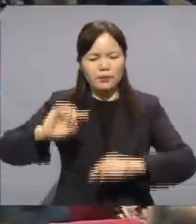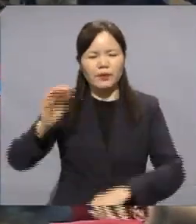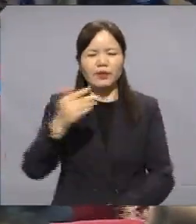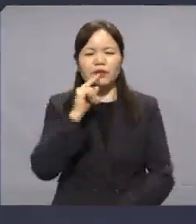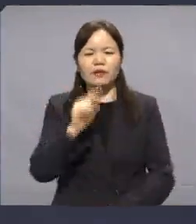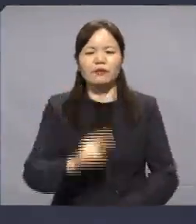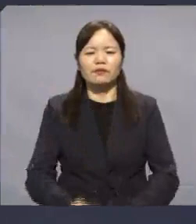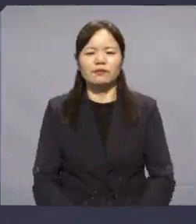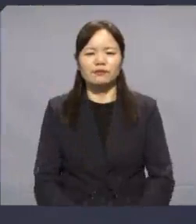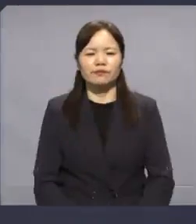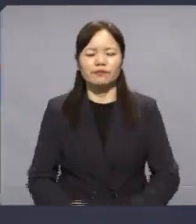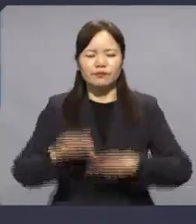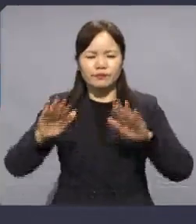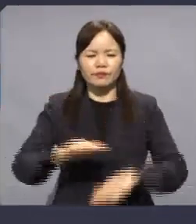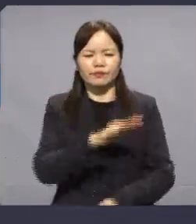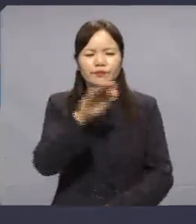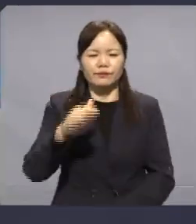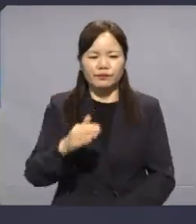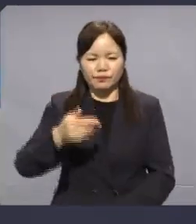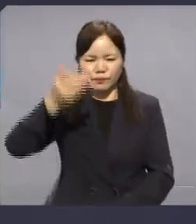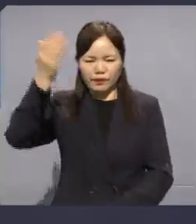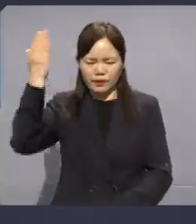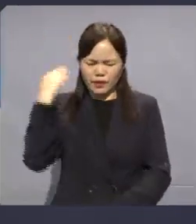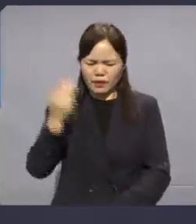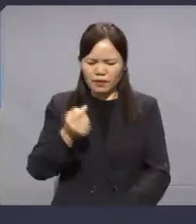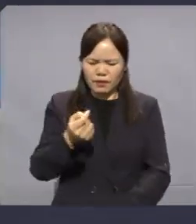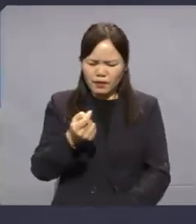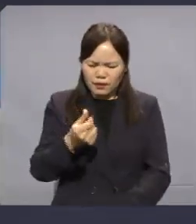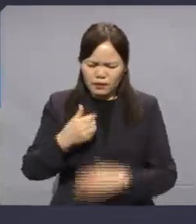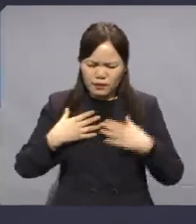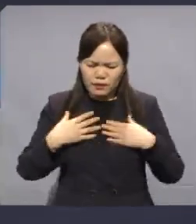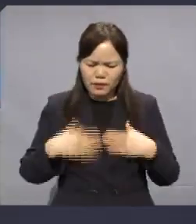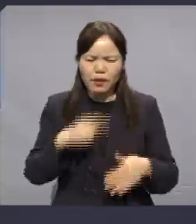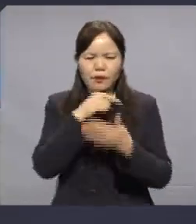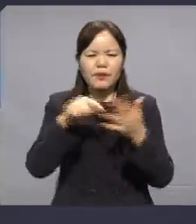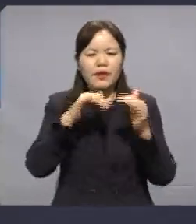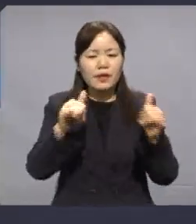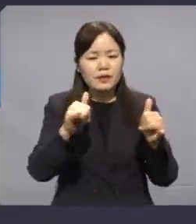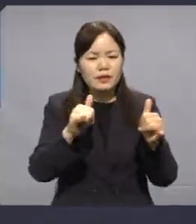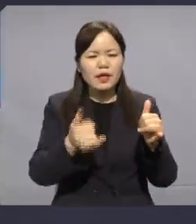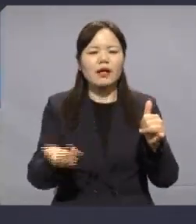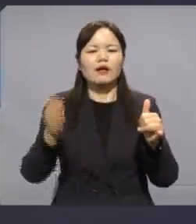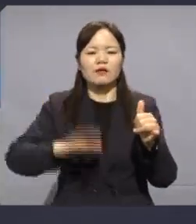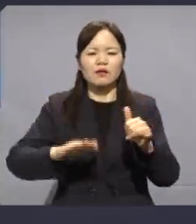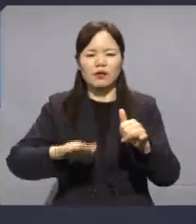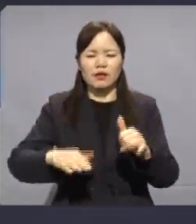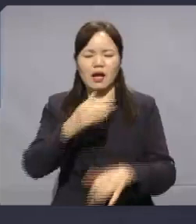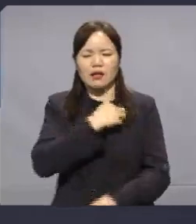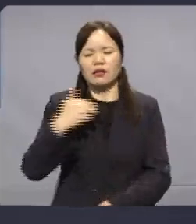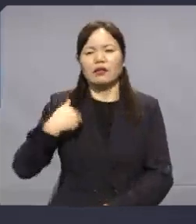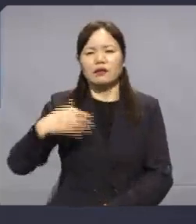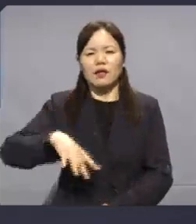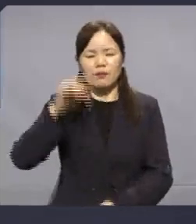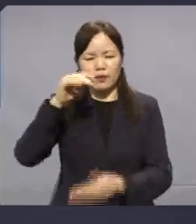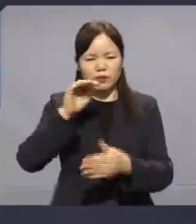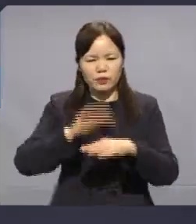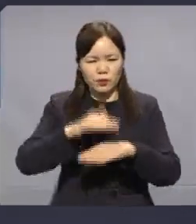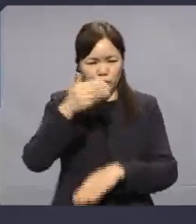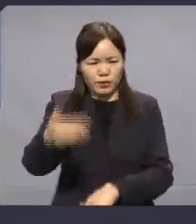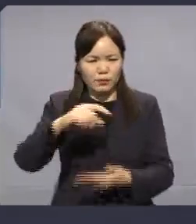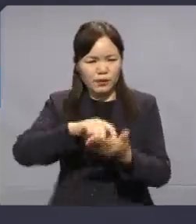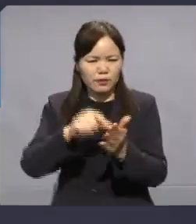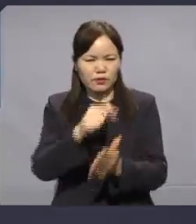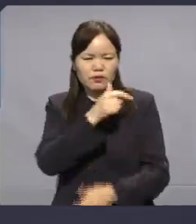겁니다. 이제 우리는 과거에는 약소국 피해자였지만 당당히 먼저 손을 내밀 수 있을 정도의